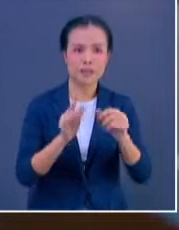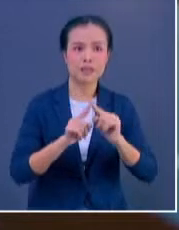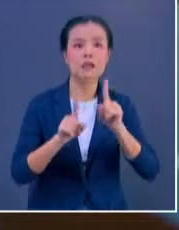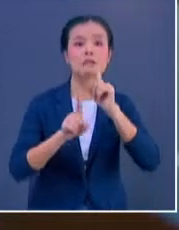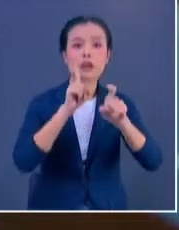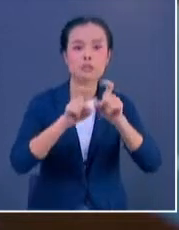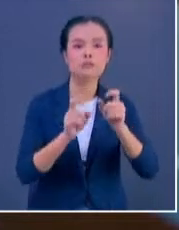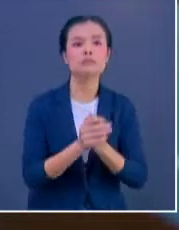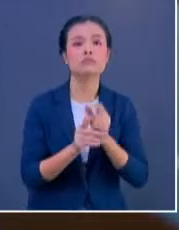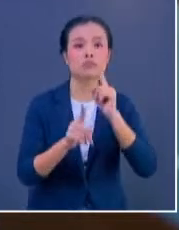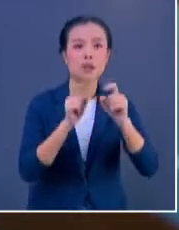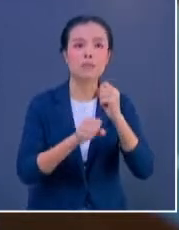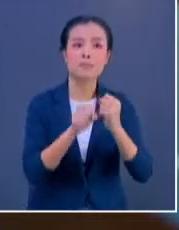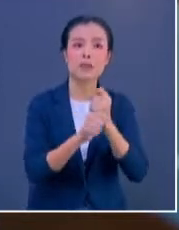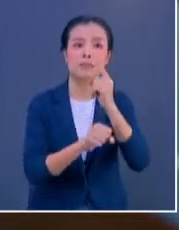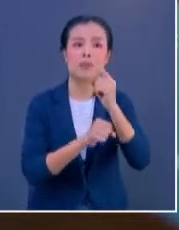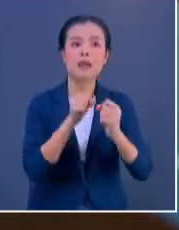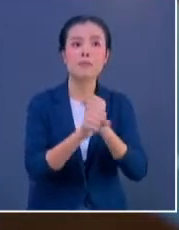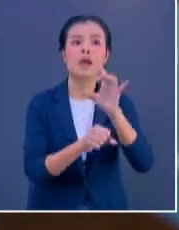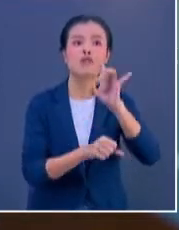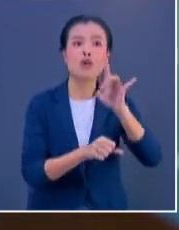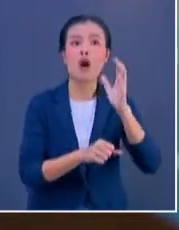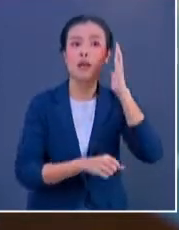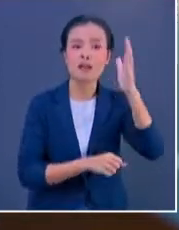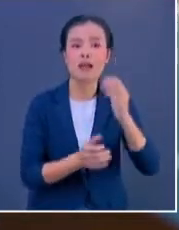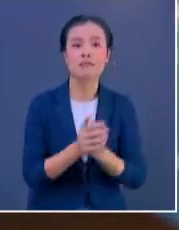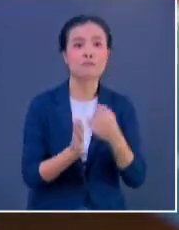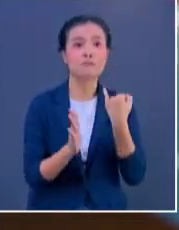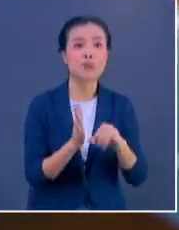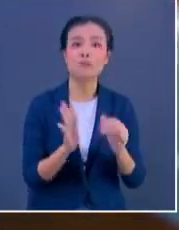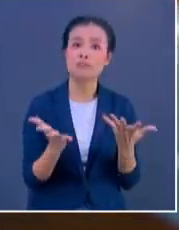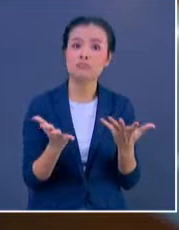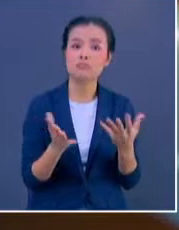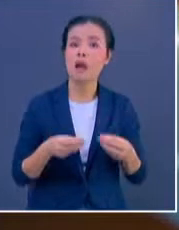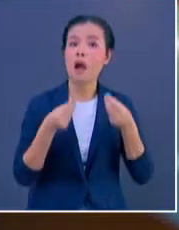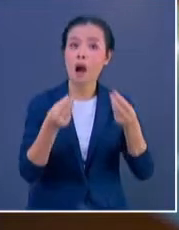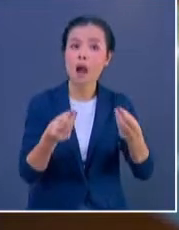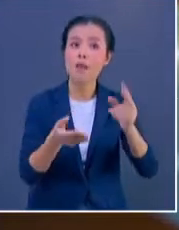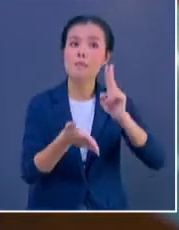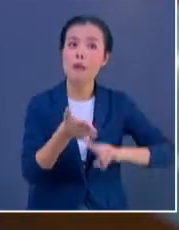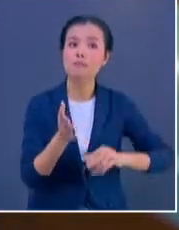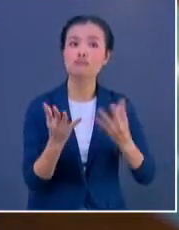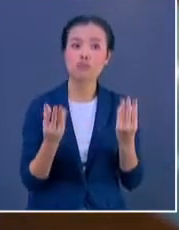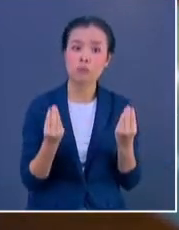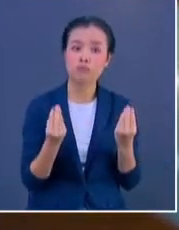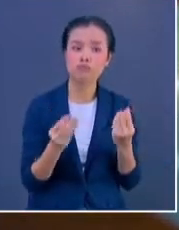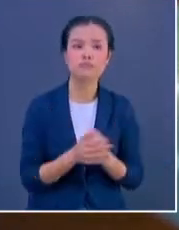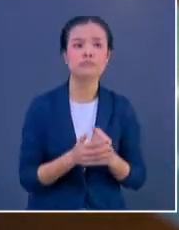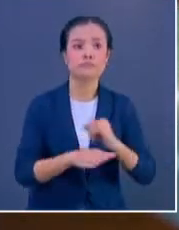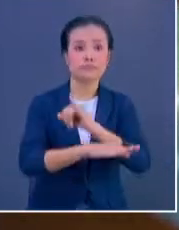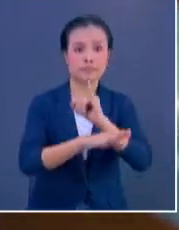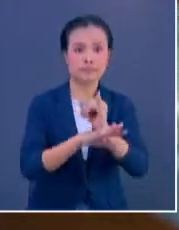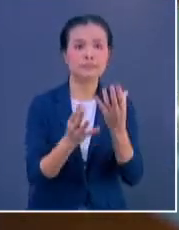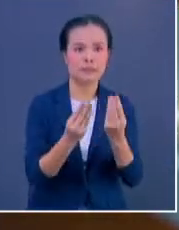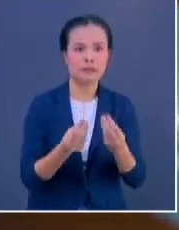อบสวนอาจจะอีกสักปีหนึ่งหรือร้อยปีข้างหน้าเราไม่รู้อะไรเง ี้ยแล้วถ้าผิดแบบนี้คือยังไงก็คือแค่คืนเฉยๆจ่ายค่าปรับก็จบ ครับกรณีของที่ดินสปกเนี่